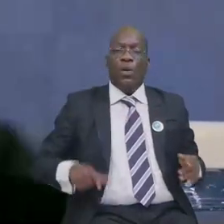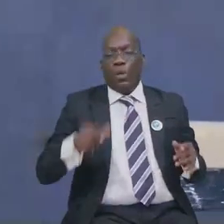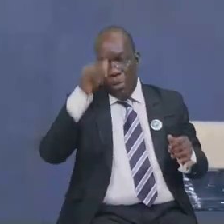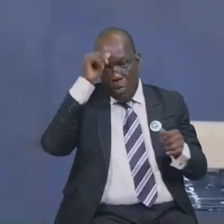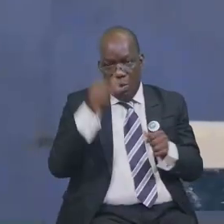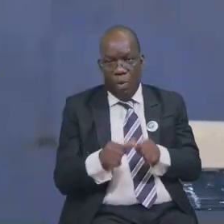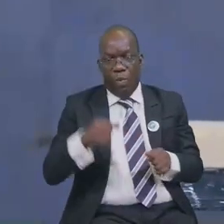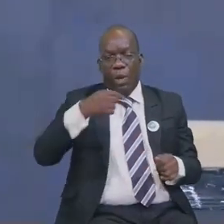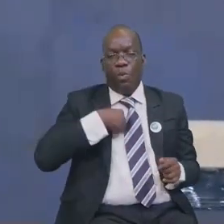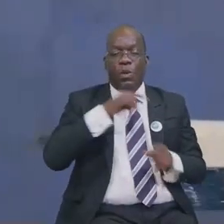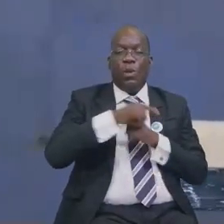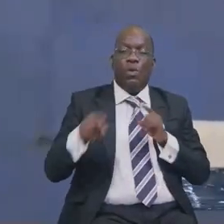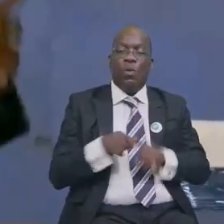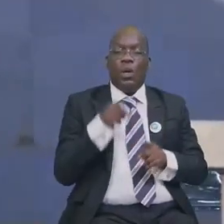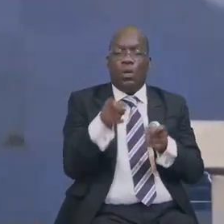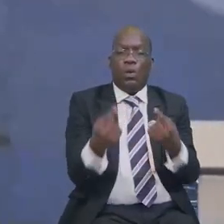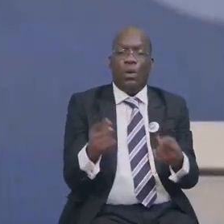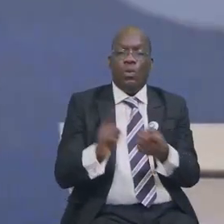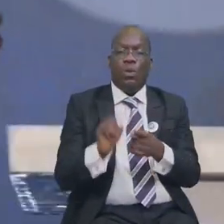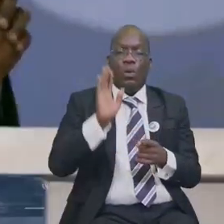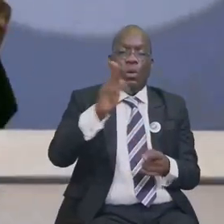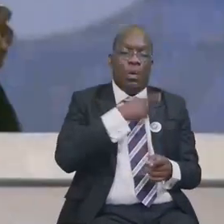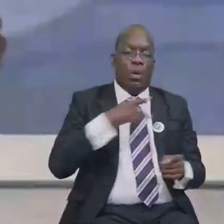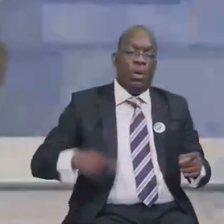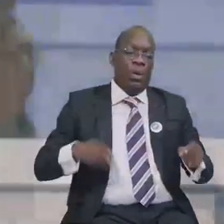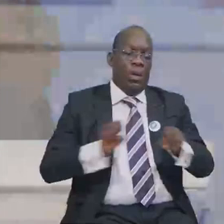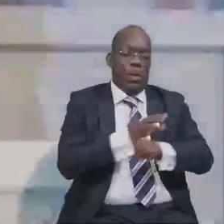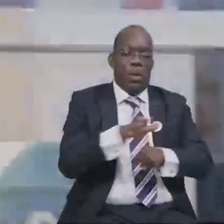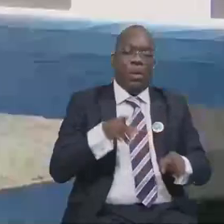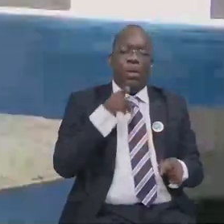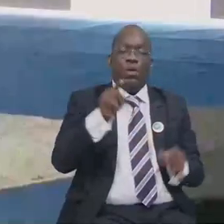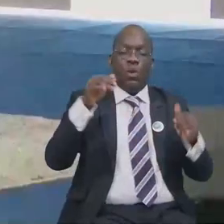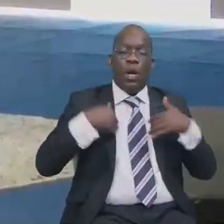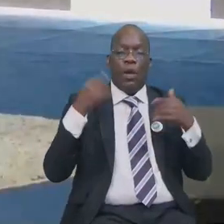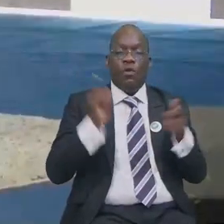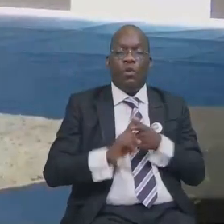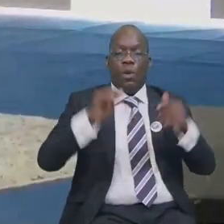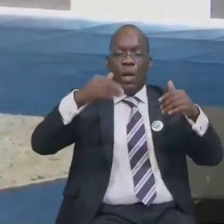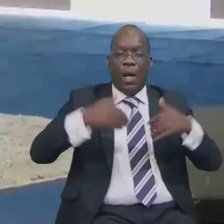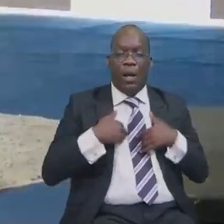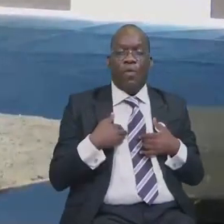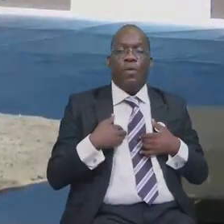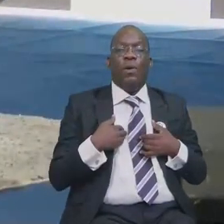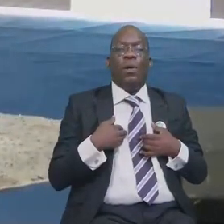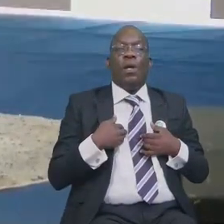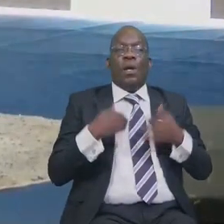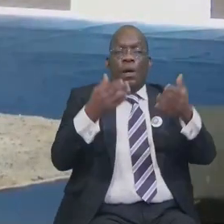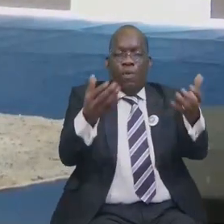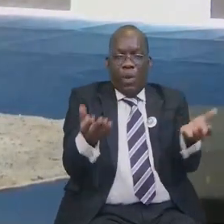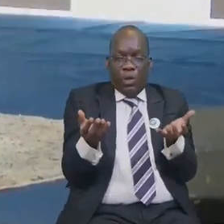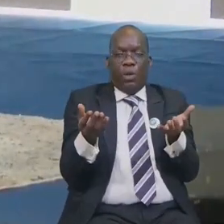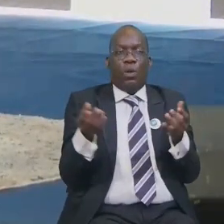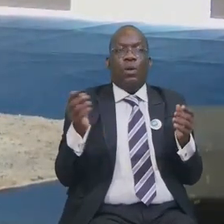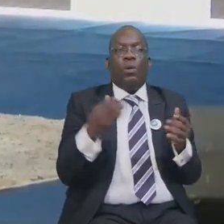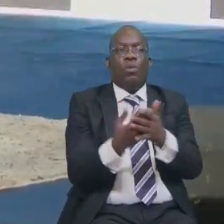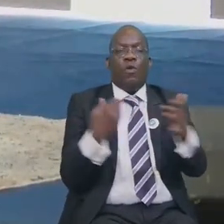quand tu viendras dans ton règne. Alors, vous devez avoir la passion. Avant de pouvoir